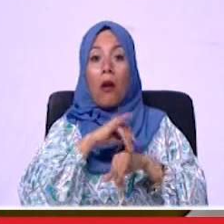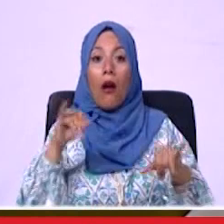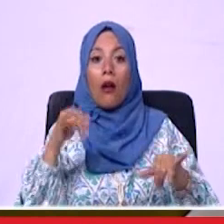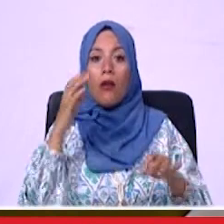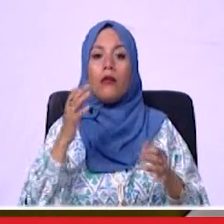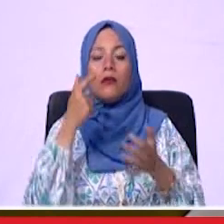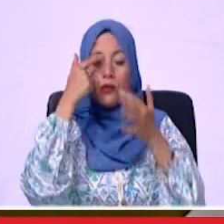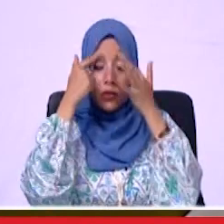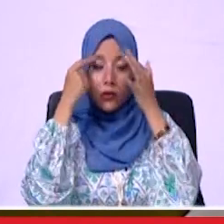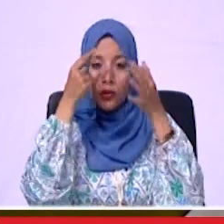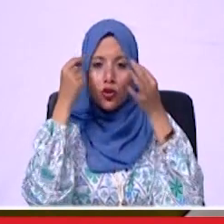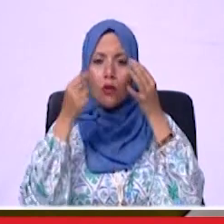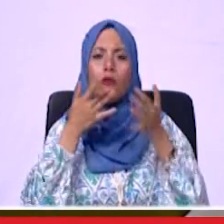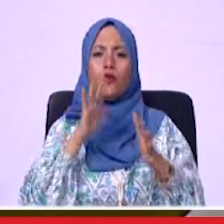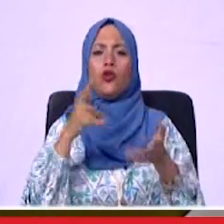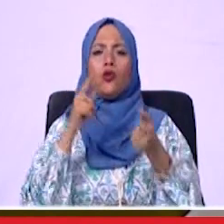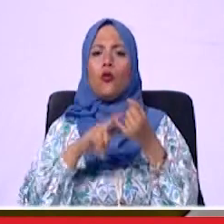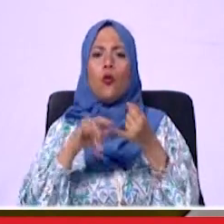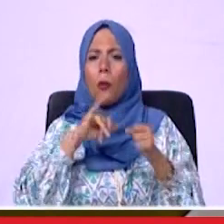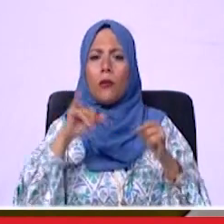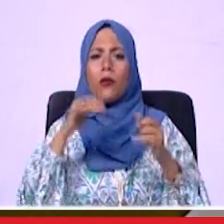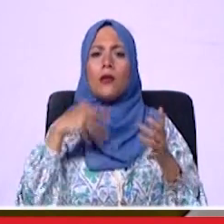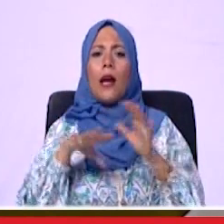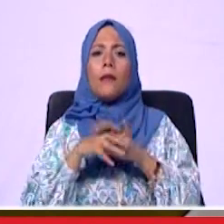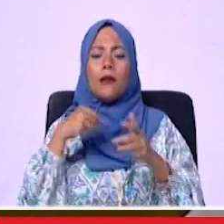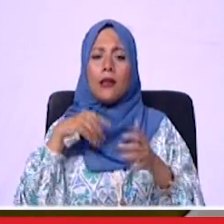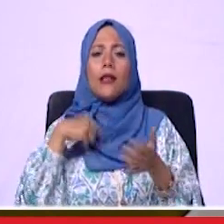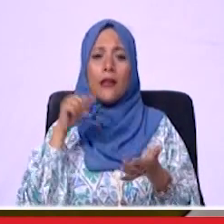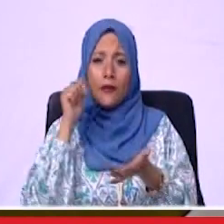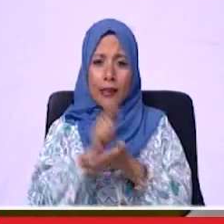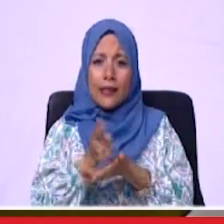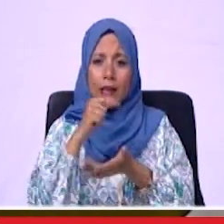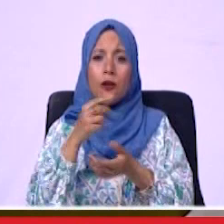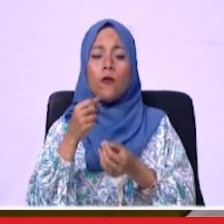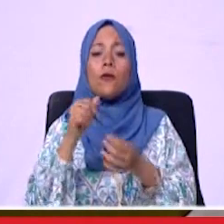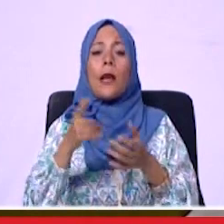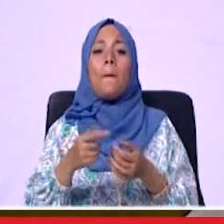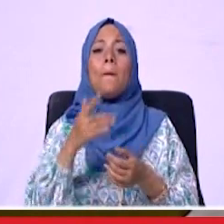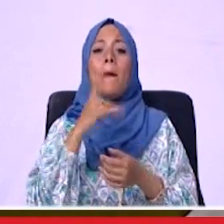شعر حواجب، بالإضافة لجلسات ليزر. وكتب لي في الرسالة إن ده هيتكلف